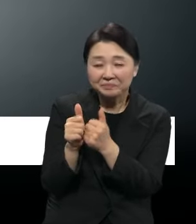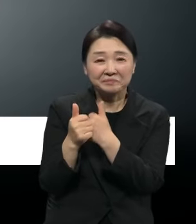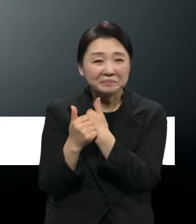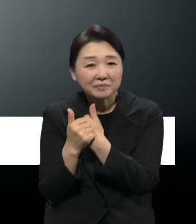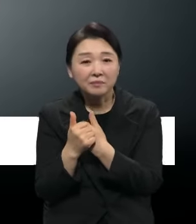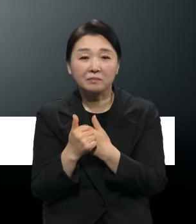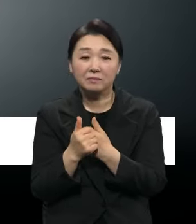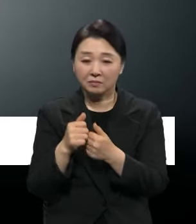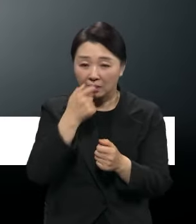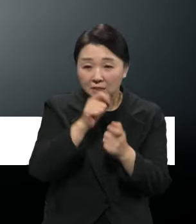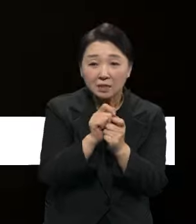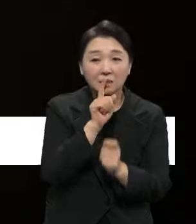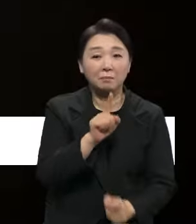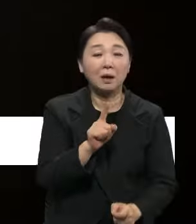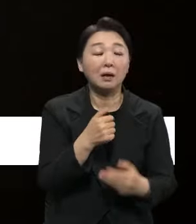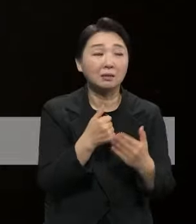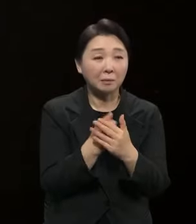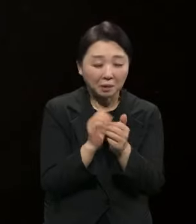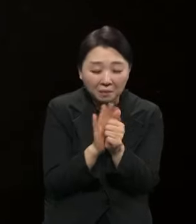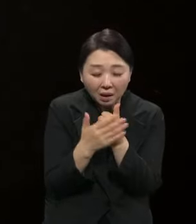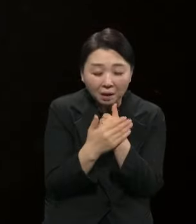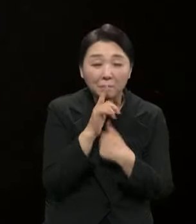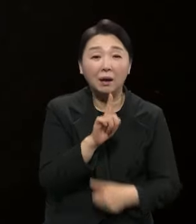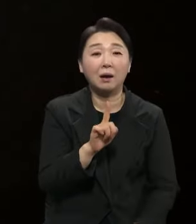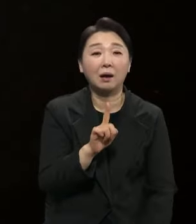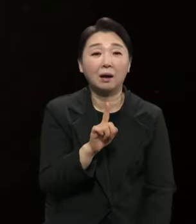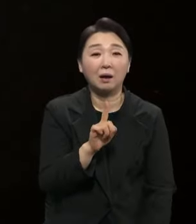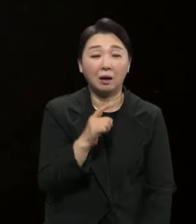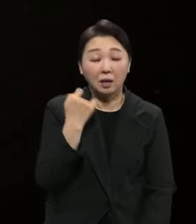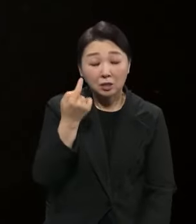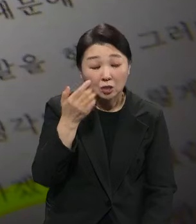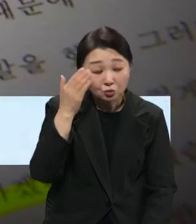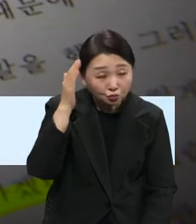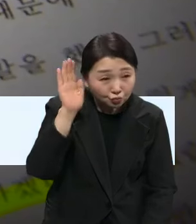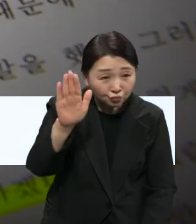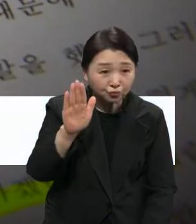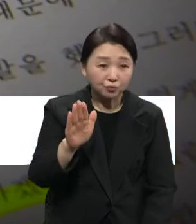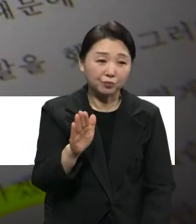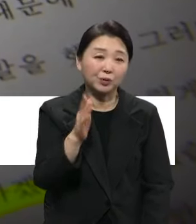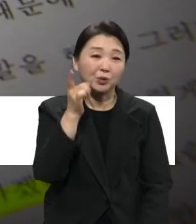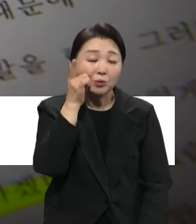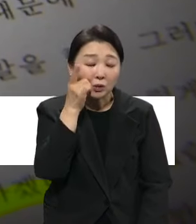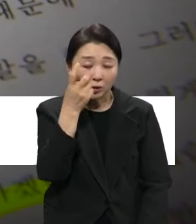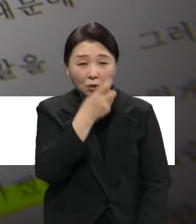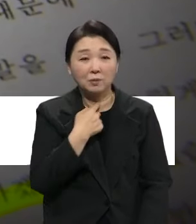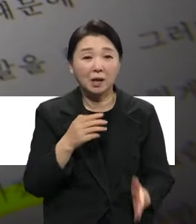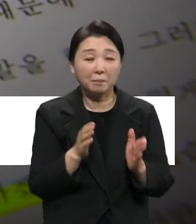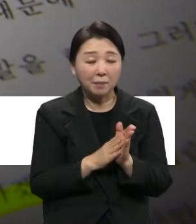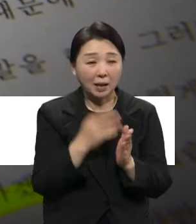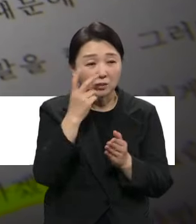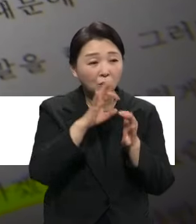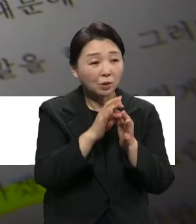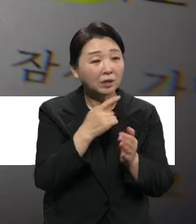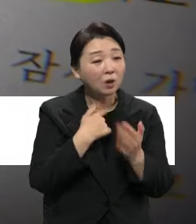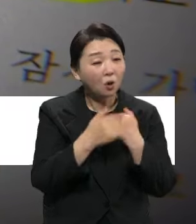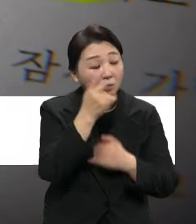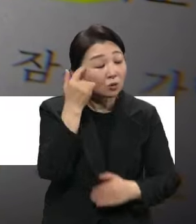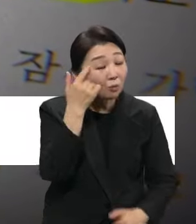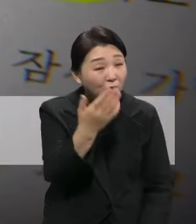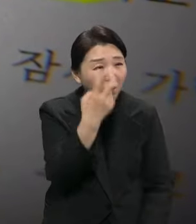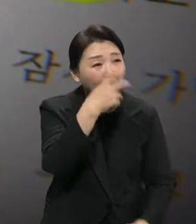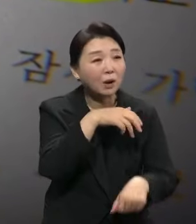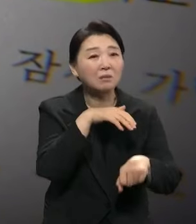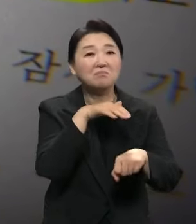생각한다. 그래서 하는 거다. 일주일 뒤 휴대전화 검사를 했고 성관계 경험이 있는지 물었습니다. 관리